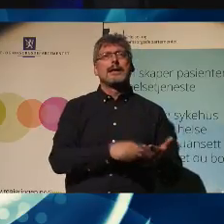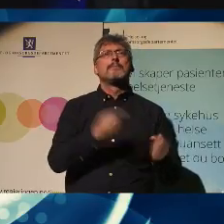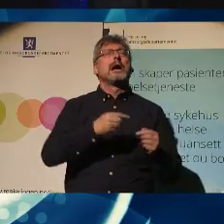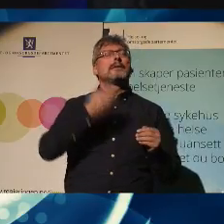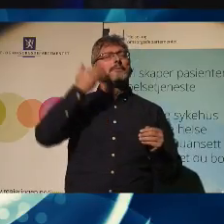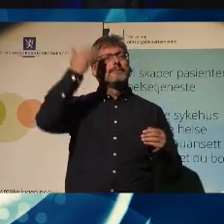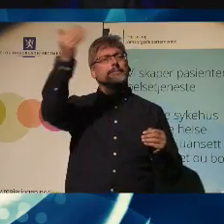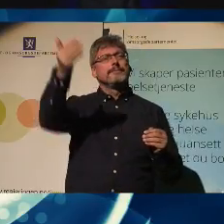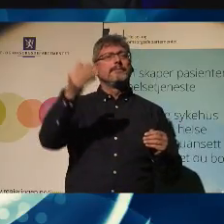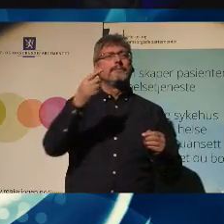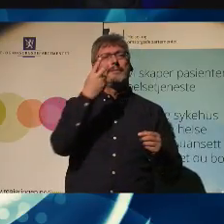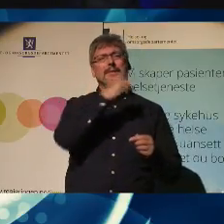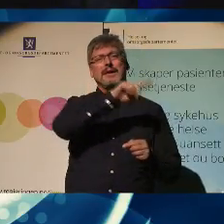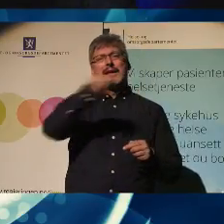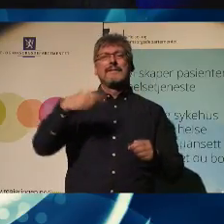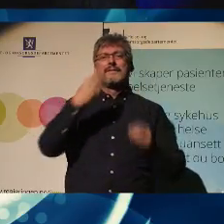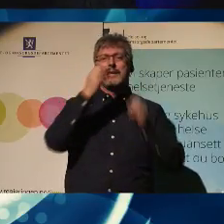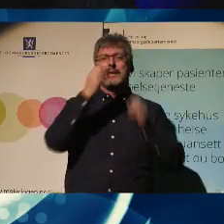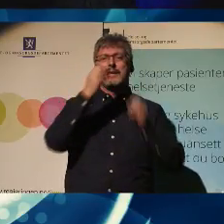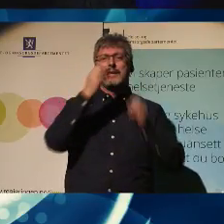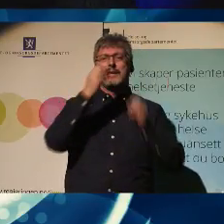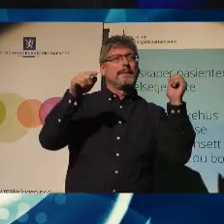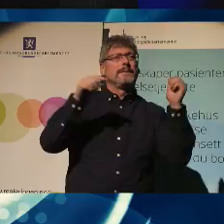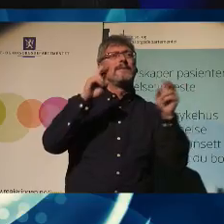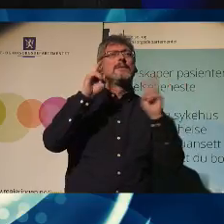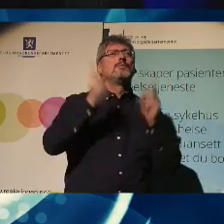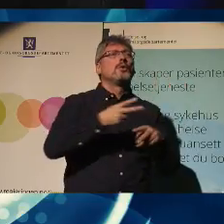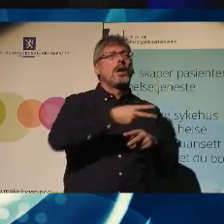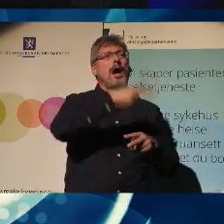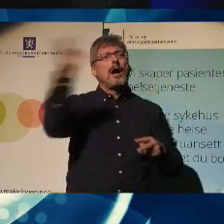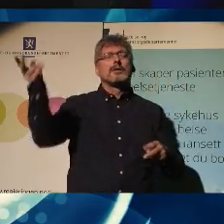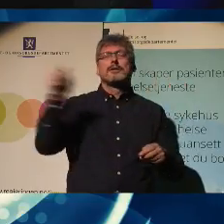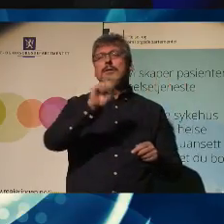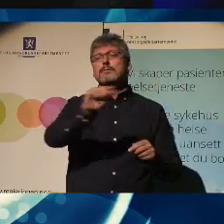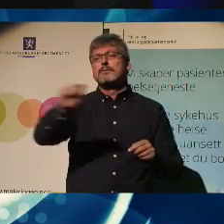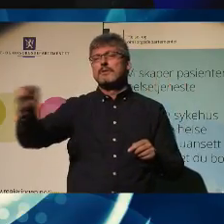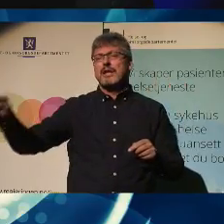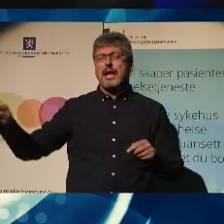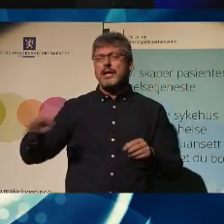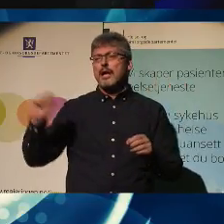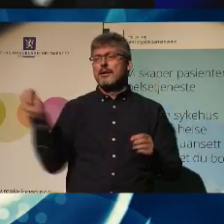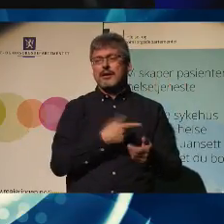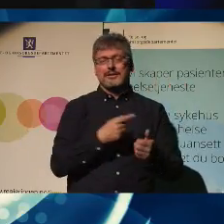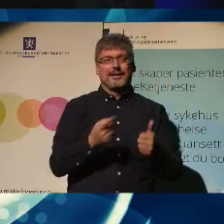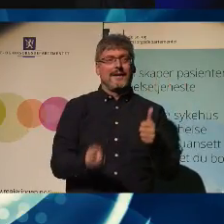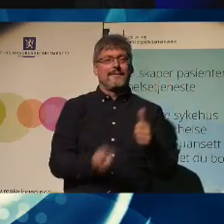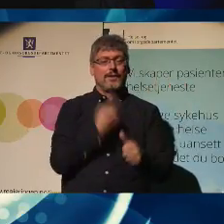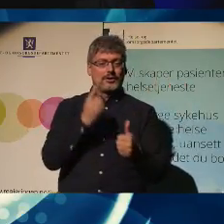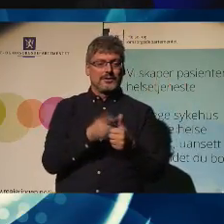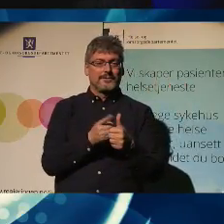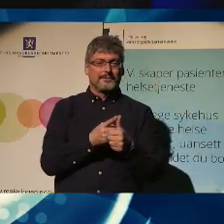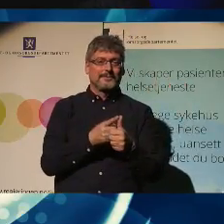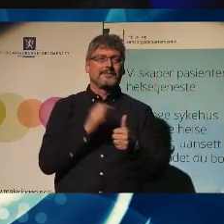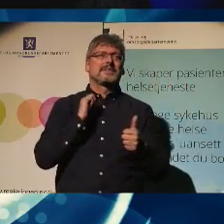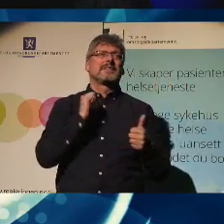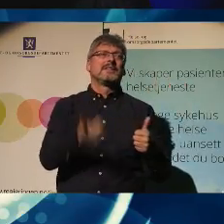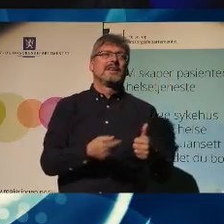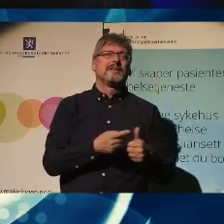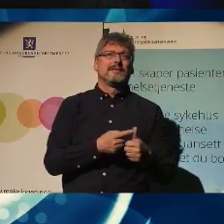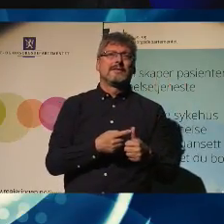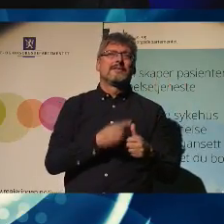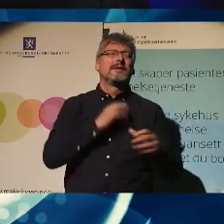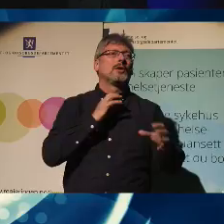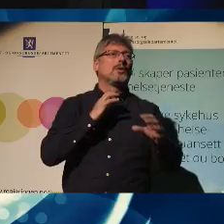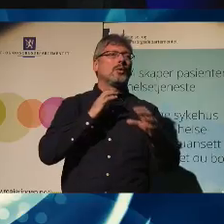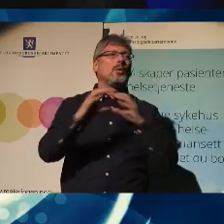videre fremover jo at dette vil ta oss til helt andre steder og ganske raskt. Det første naturligvis at vi vil